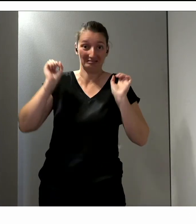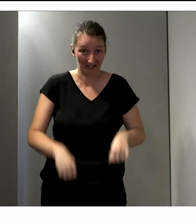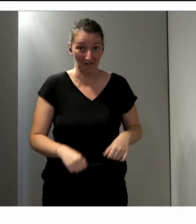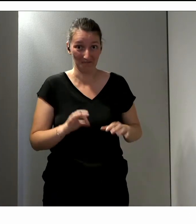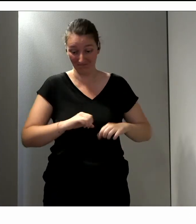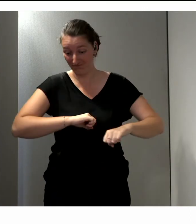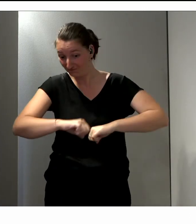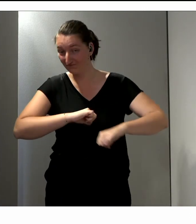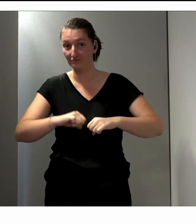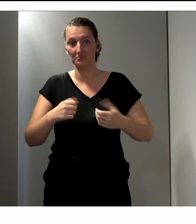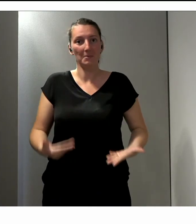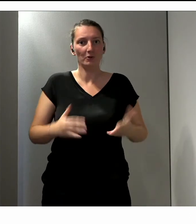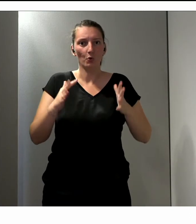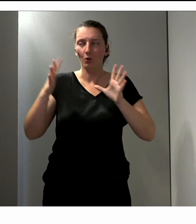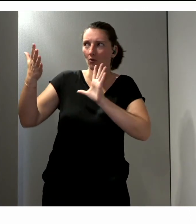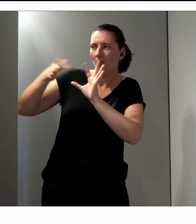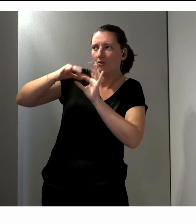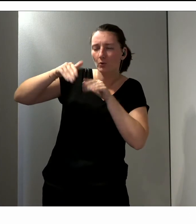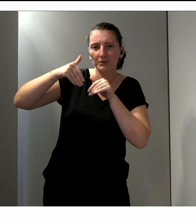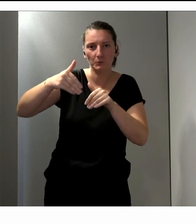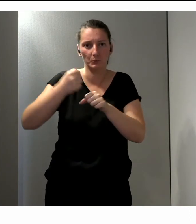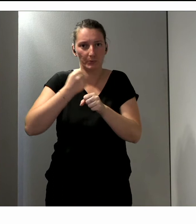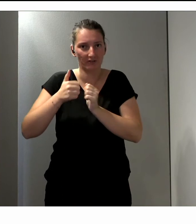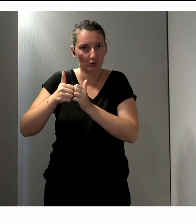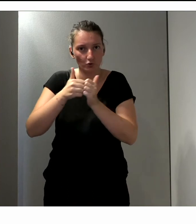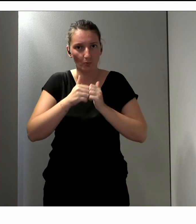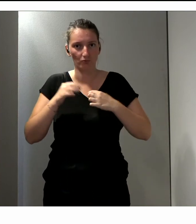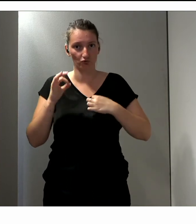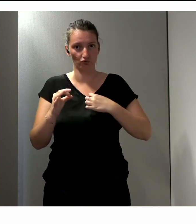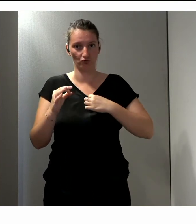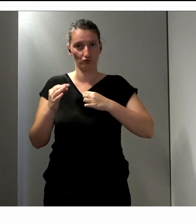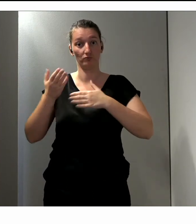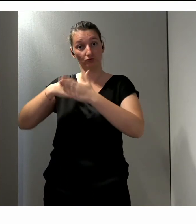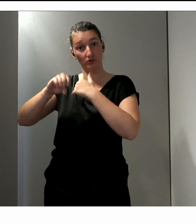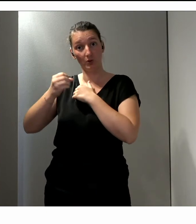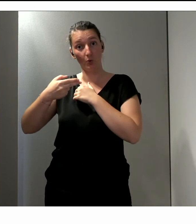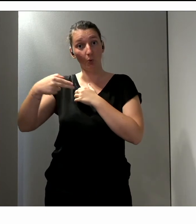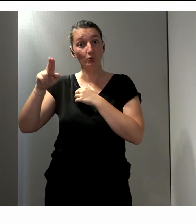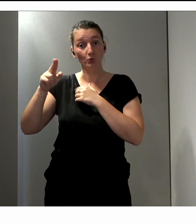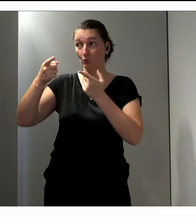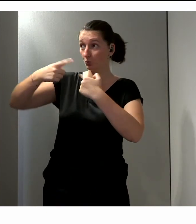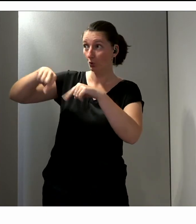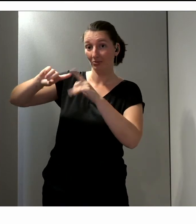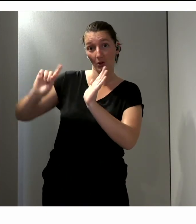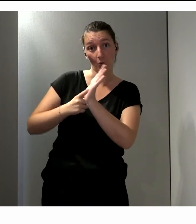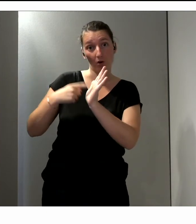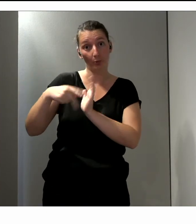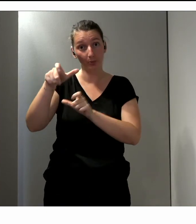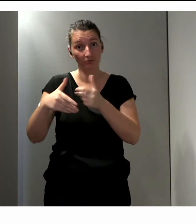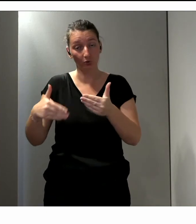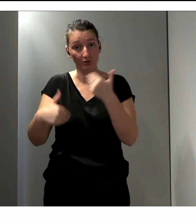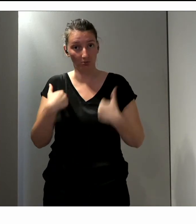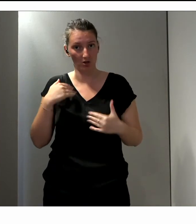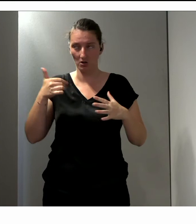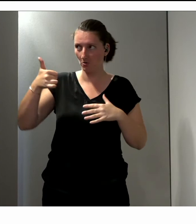comment on peut continuer la collaboration? Qu'est-ce que le Comité des droits des personnes handicapées de l'ONU va faire pour suivre la mise en